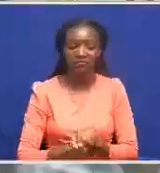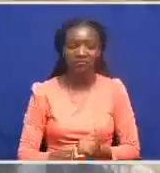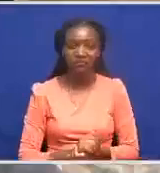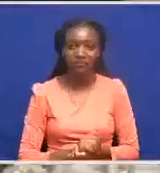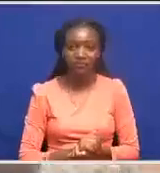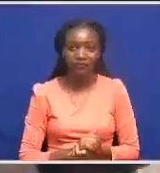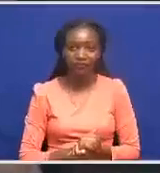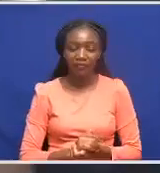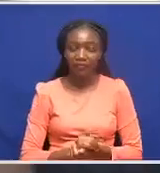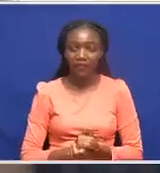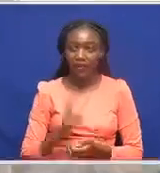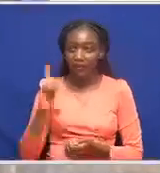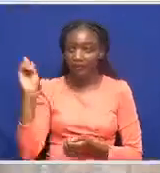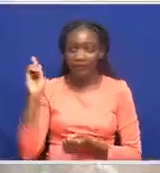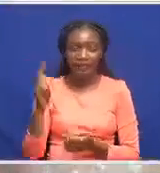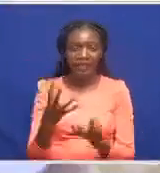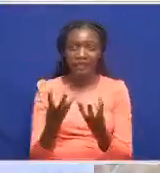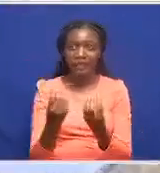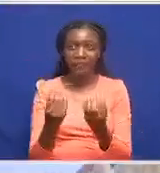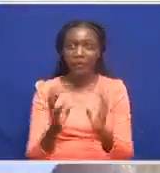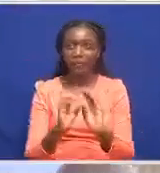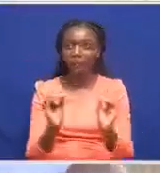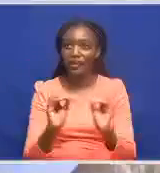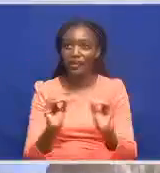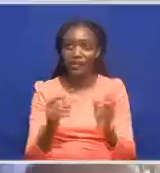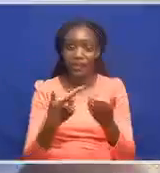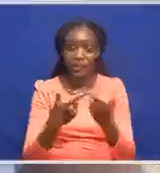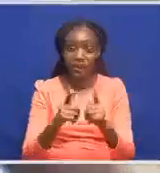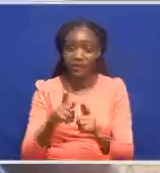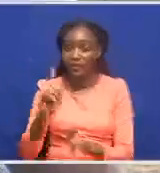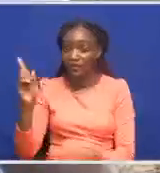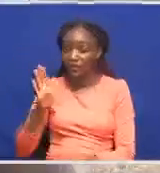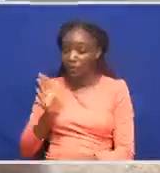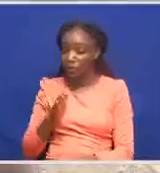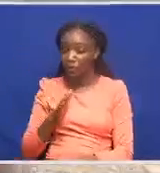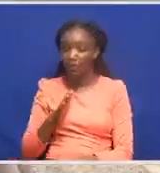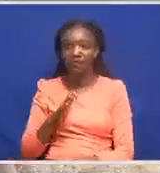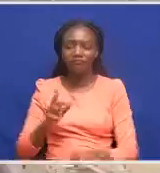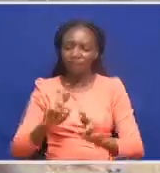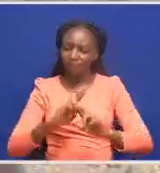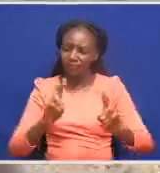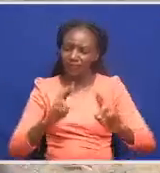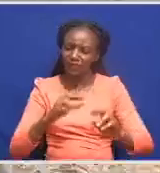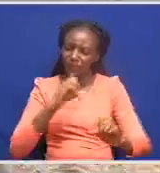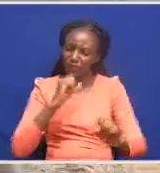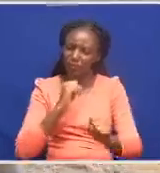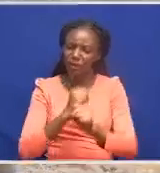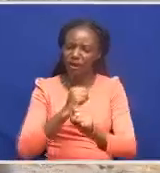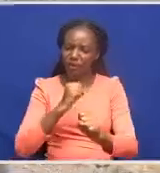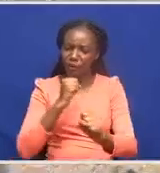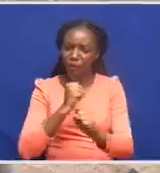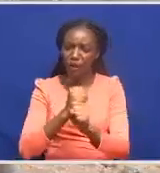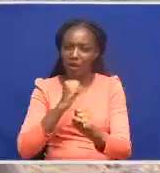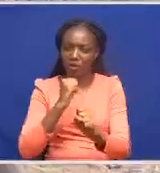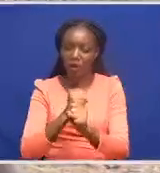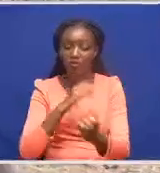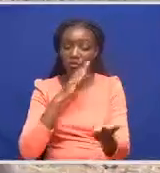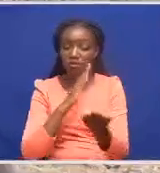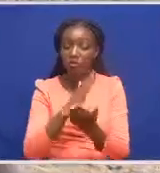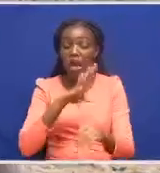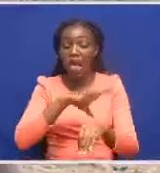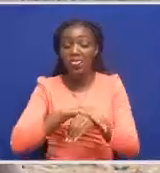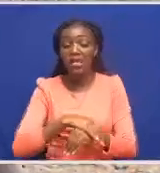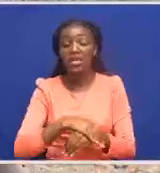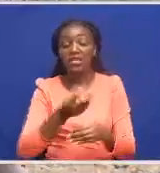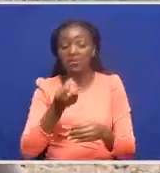Si rahisi inavyoonekana, ila akina mama hawa wanajitahidi kila kuchapo kuhakikisha wanapata kila